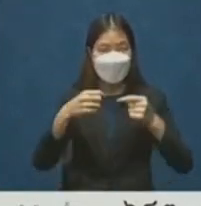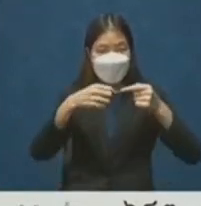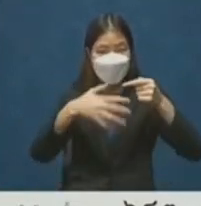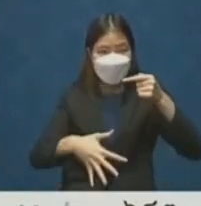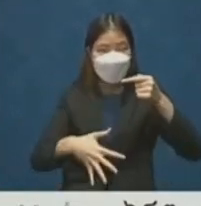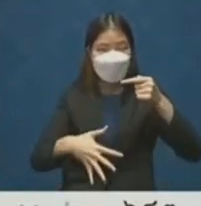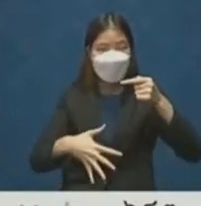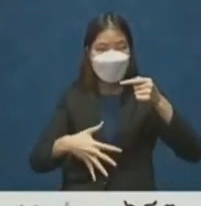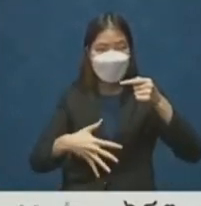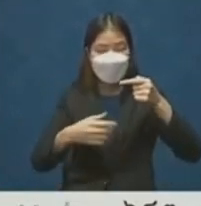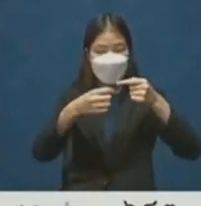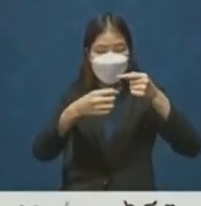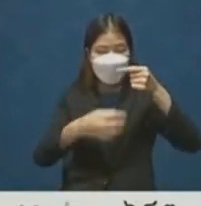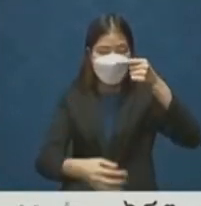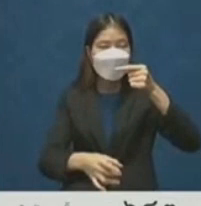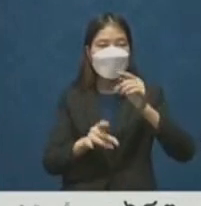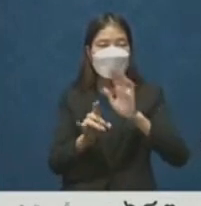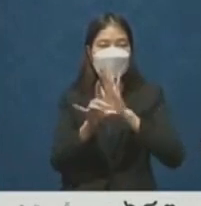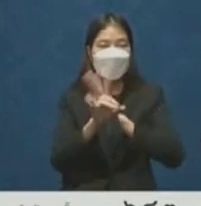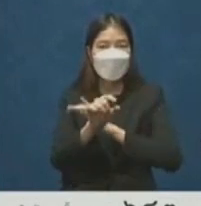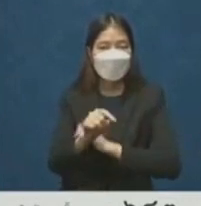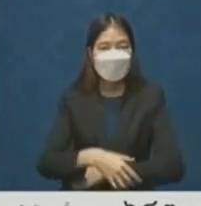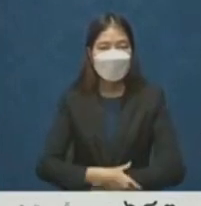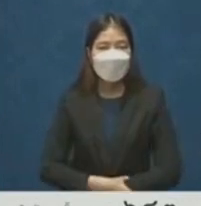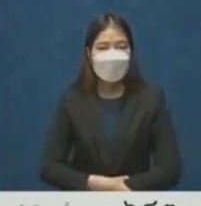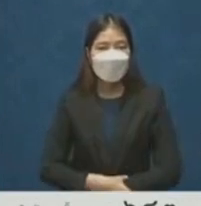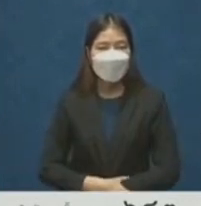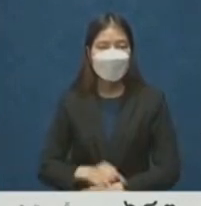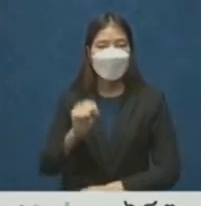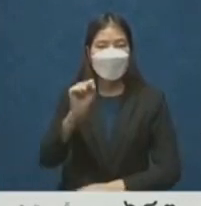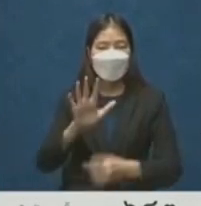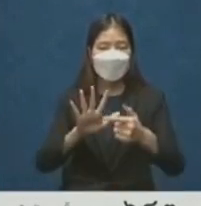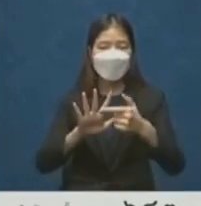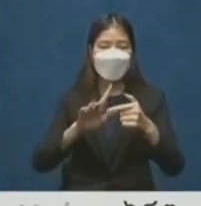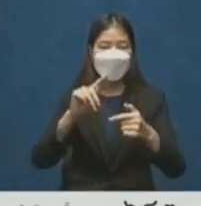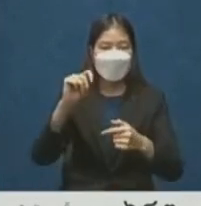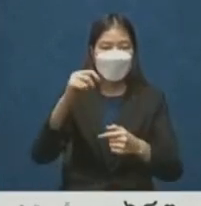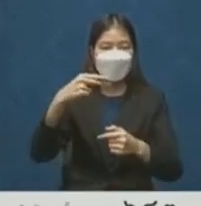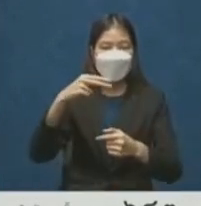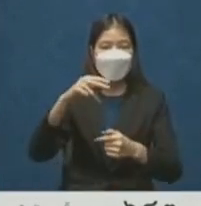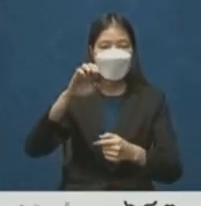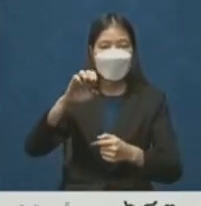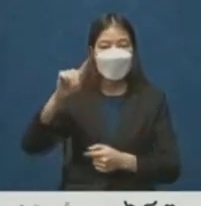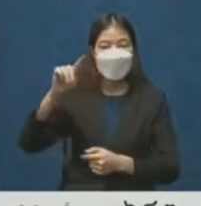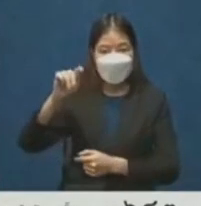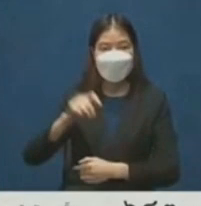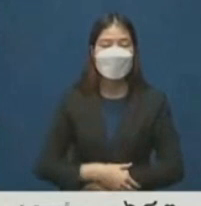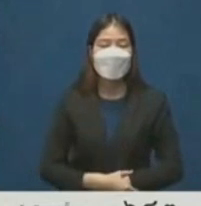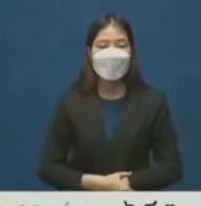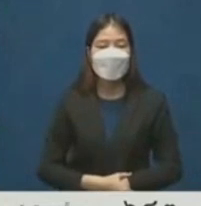ำหรับผู้ที่ไม่ได้แปรยติและไม่ได้เป็นส่วนความเห็นนะครับคือคุณสาธิตวงศ์หนองเตยท่านป